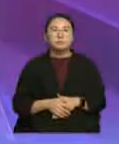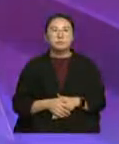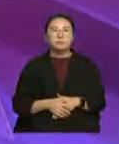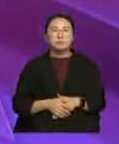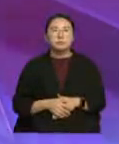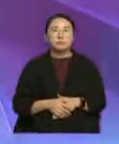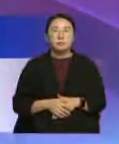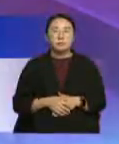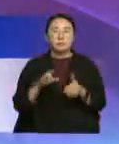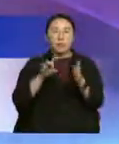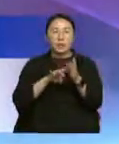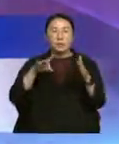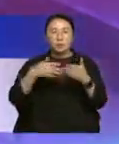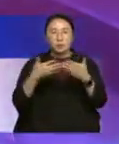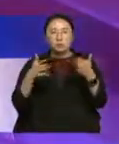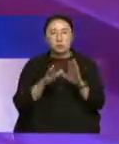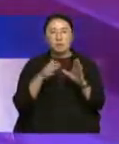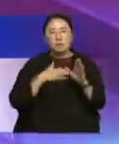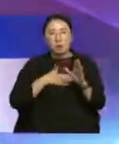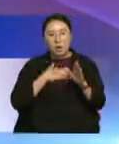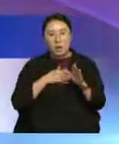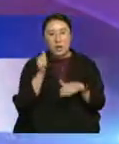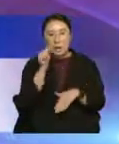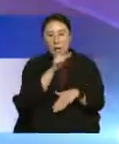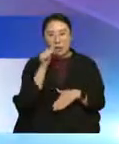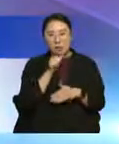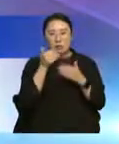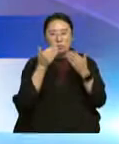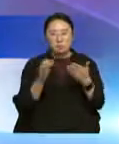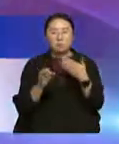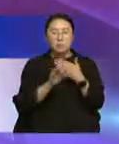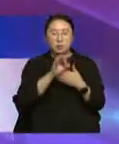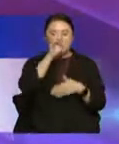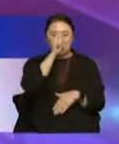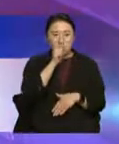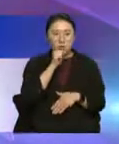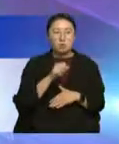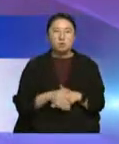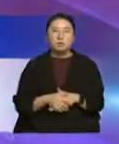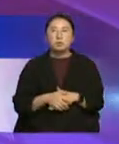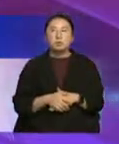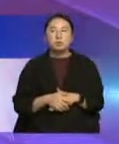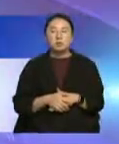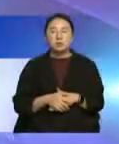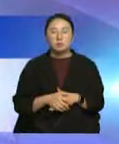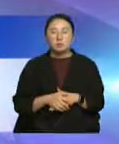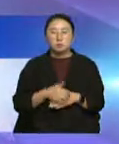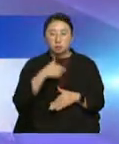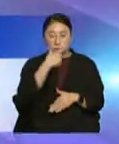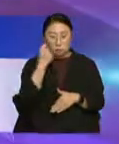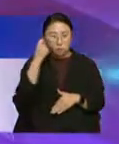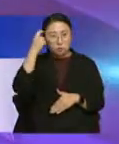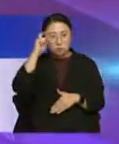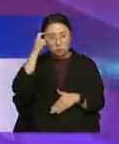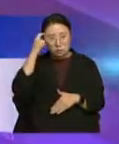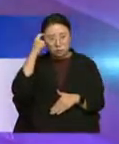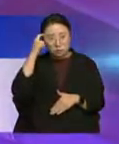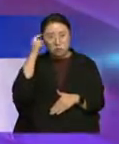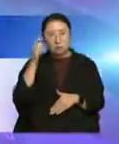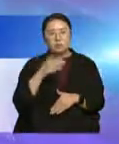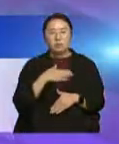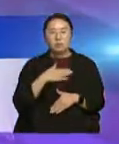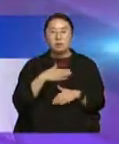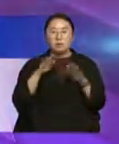우리나 세무부서에서 그런 걸 미리 좀 알아서 안내를 해드렸으면 그 부분은 좀 미진한 생각이 좀 솔직히 들어요.